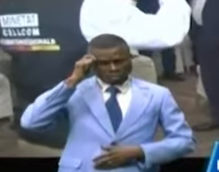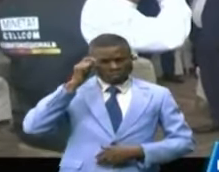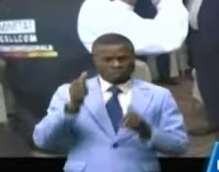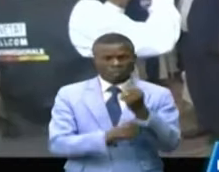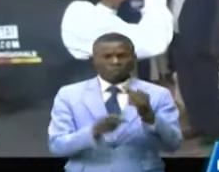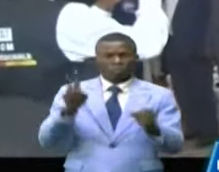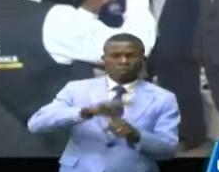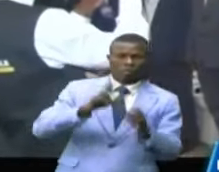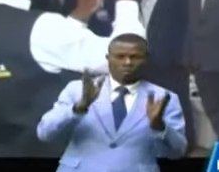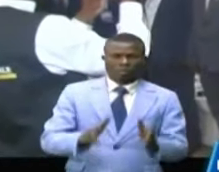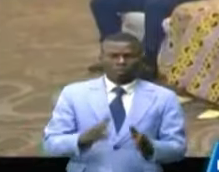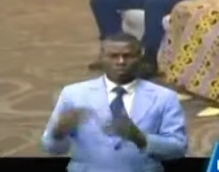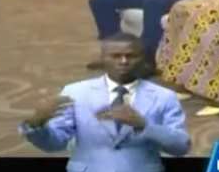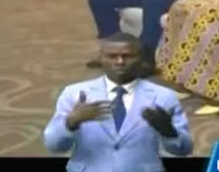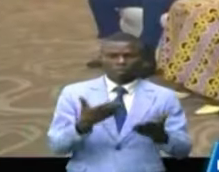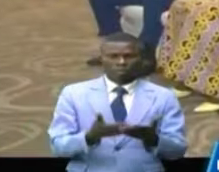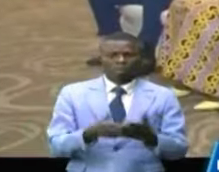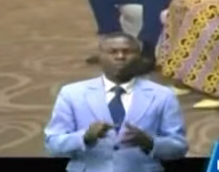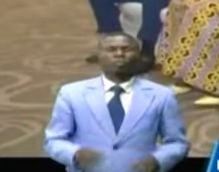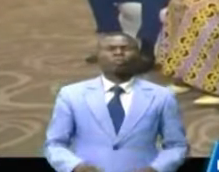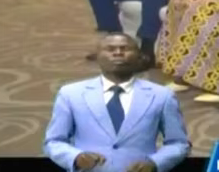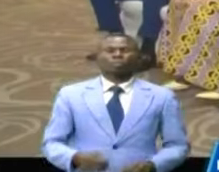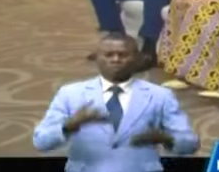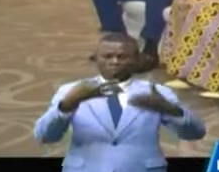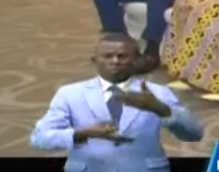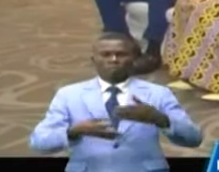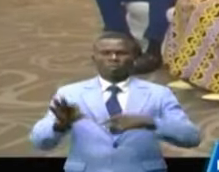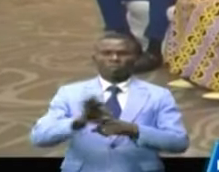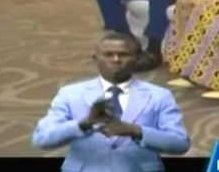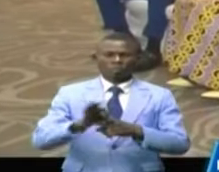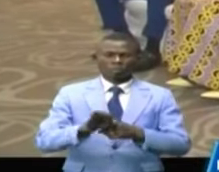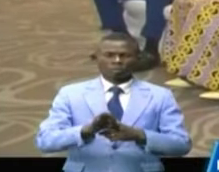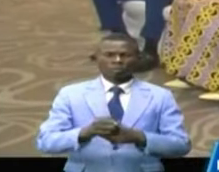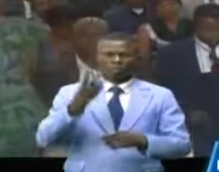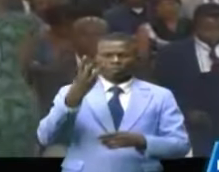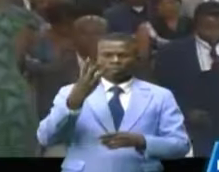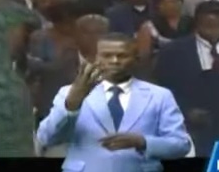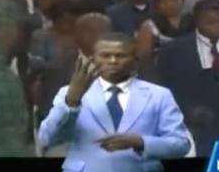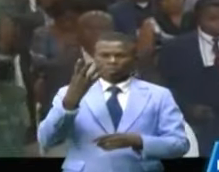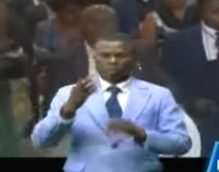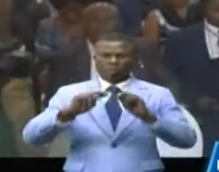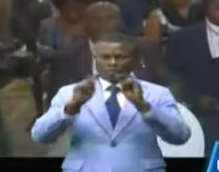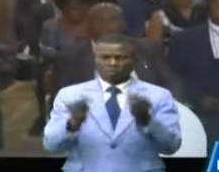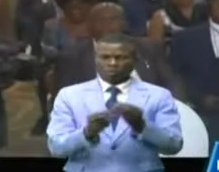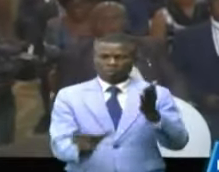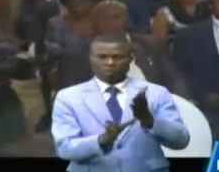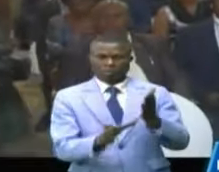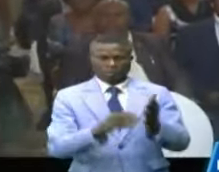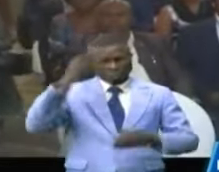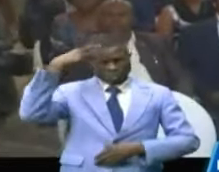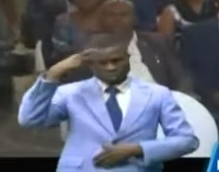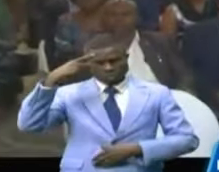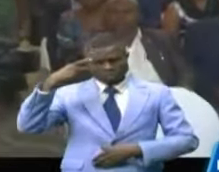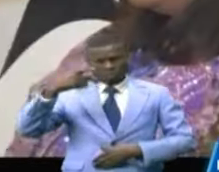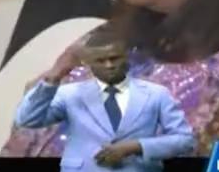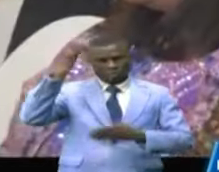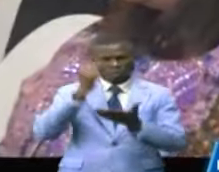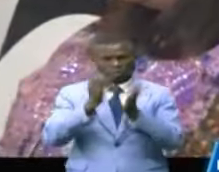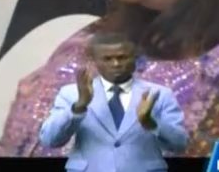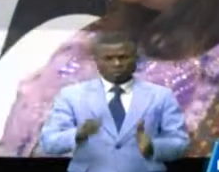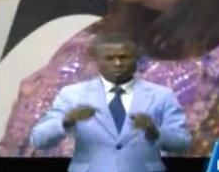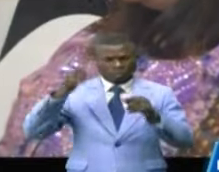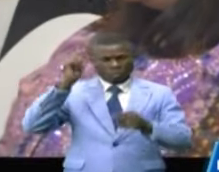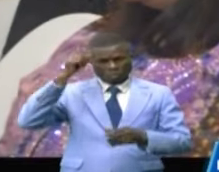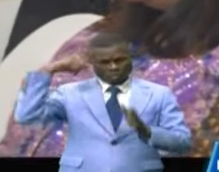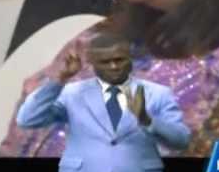victimes causées par la guerre. Cette 8e session aligne 4 sous-commissions, à savoir la sous-commission politique, diplomatique et